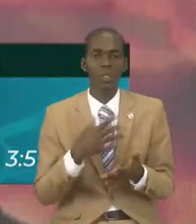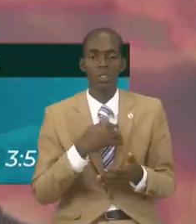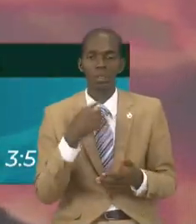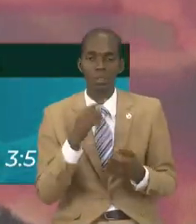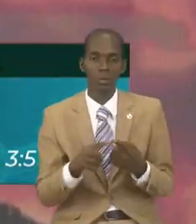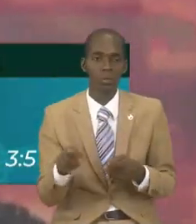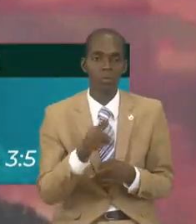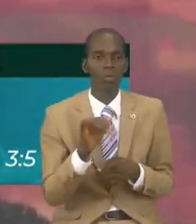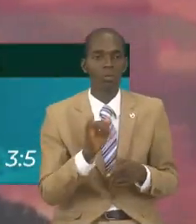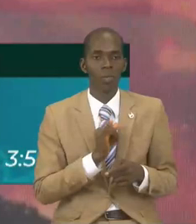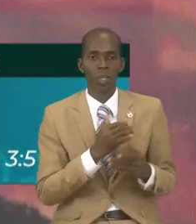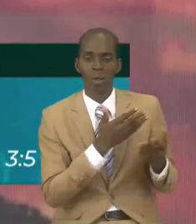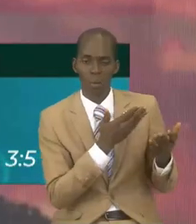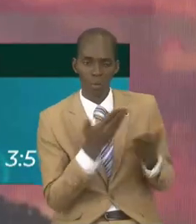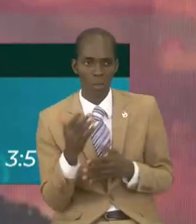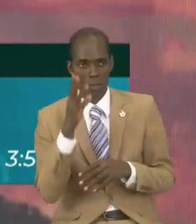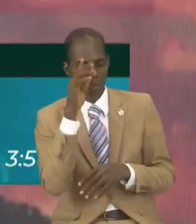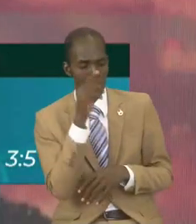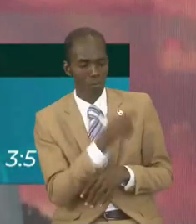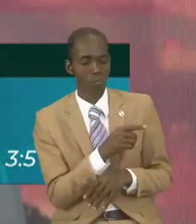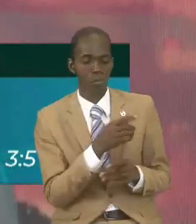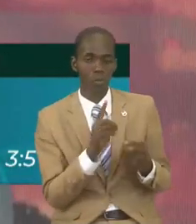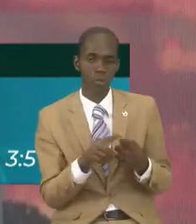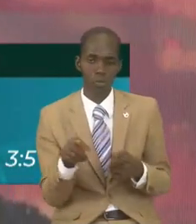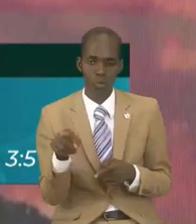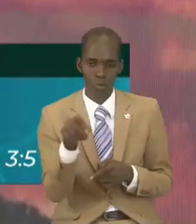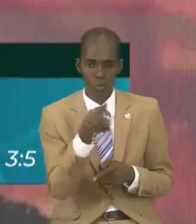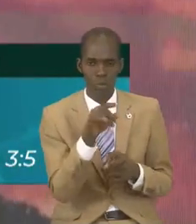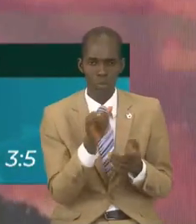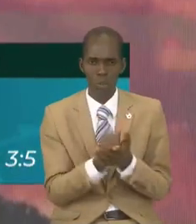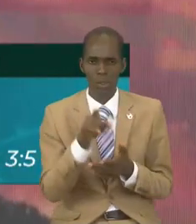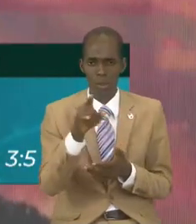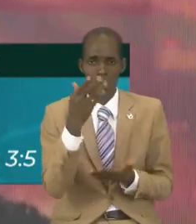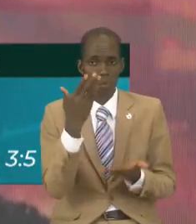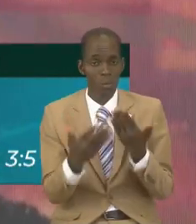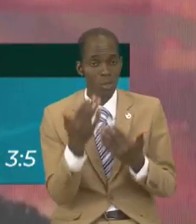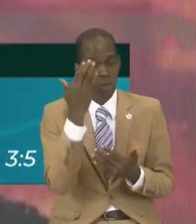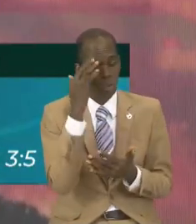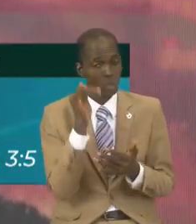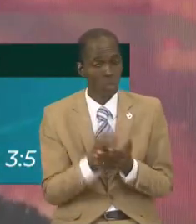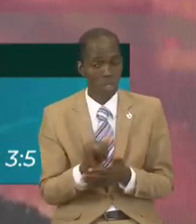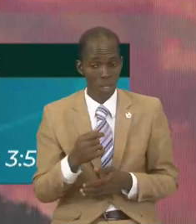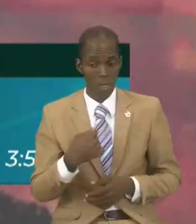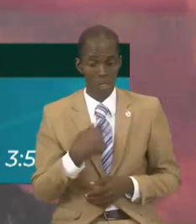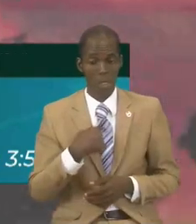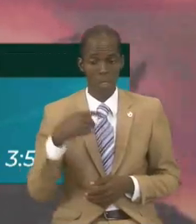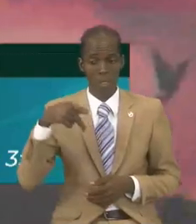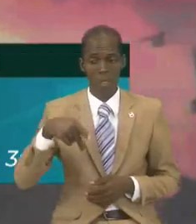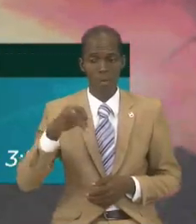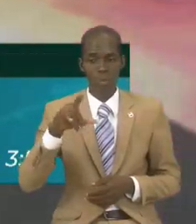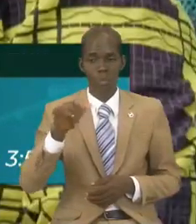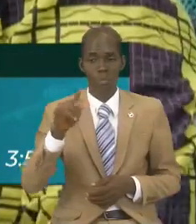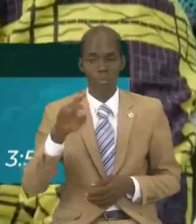Pilate sortit de nouveau et dit aux Juifs, voici, je vous l'amène dehors, afin que vous sachiez que je ne trouve en lui